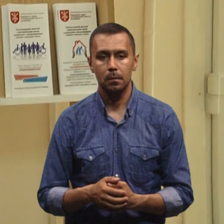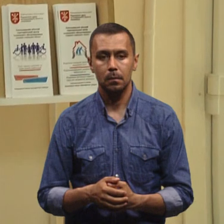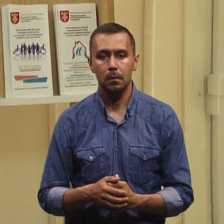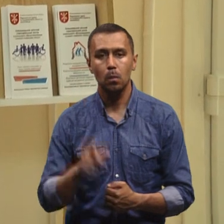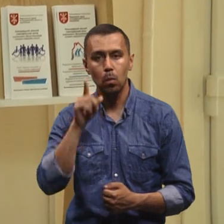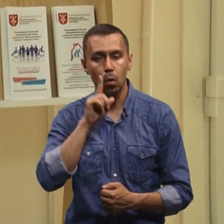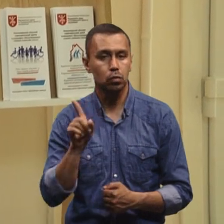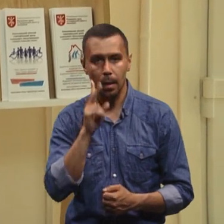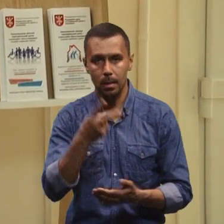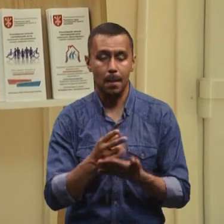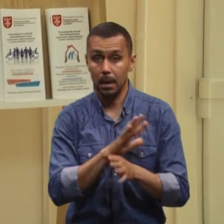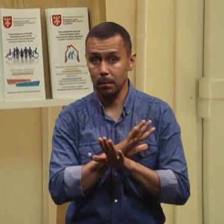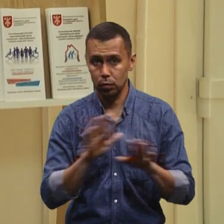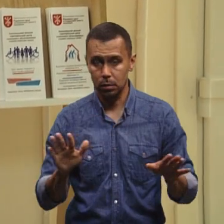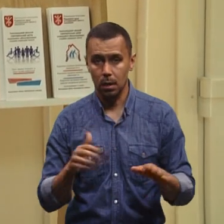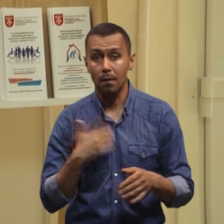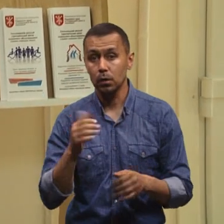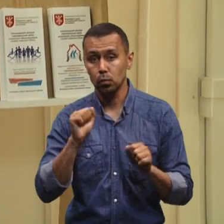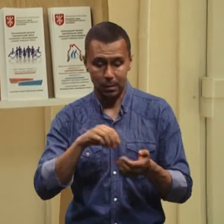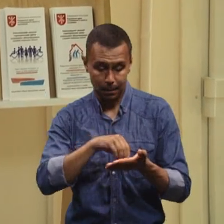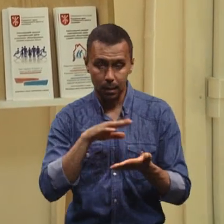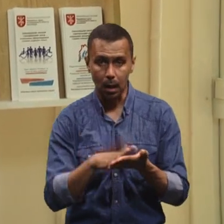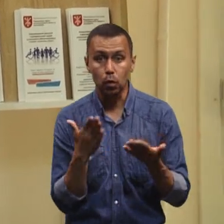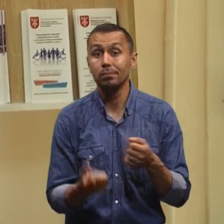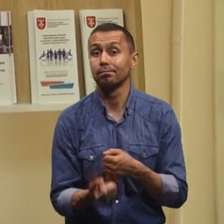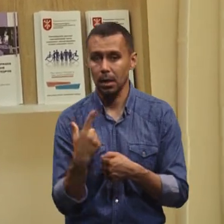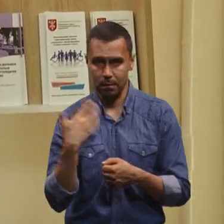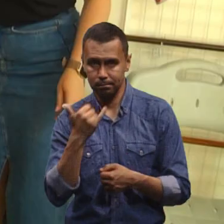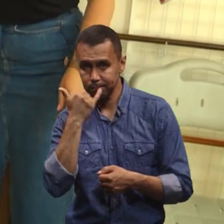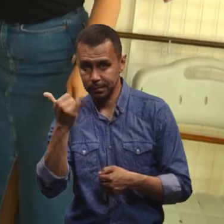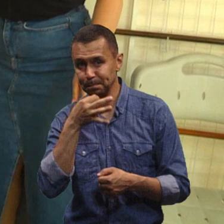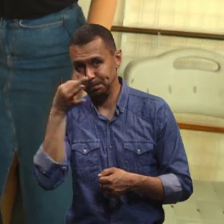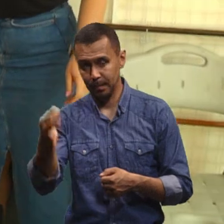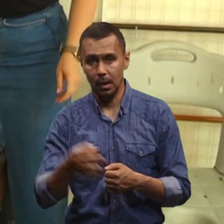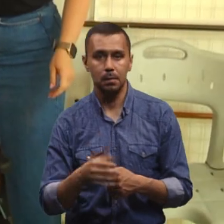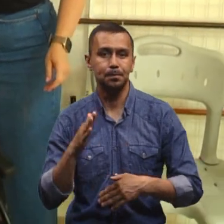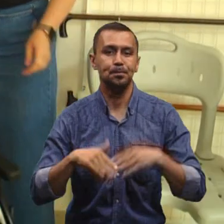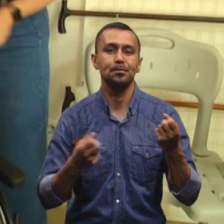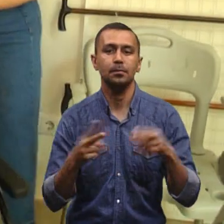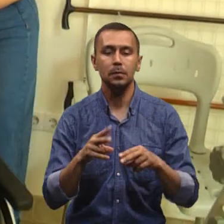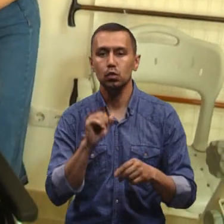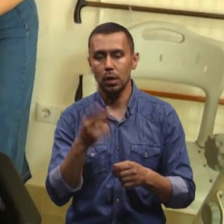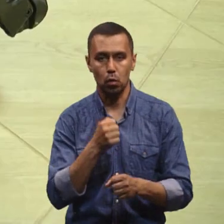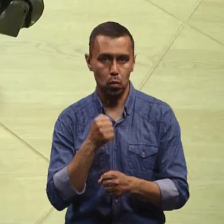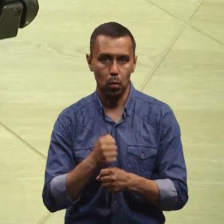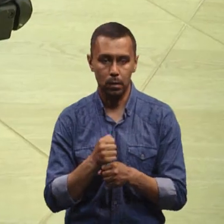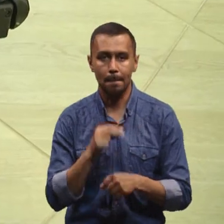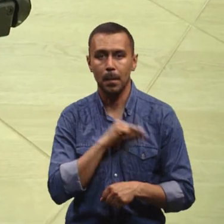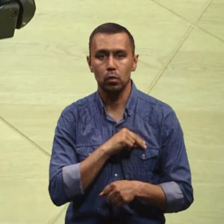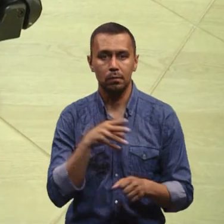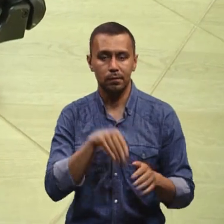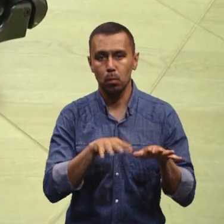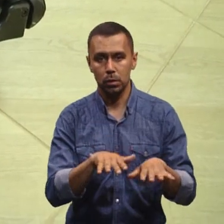Ну, поки що не передбачається. Я вас можу записати, якщо щось з'явиться, то я вас наберу. Фахівчиня соціальної роботи Олена Коцемир працює в